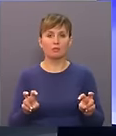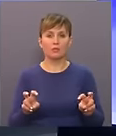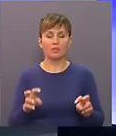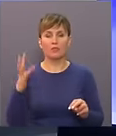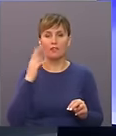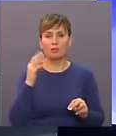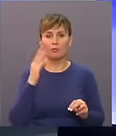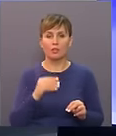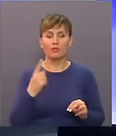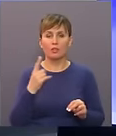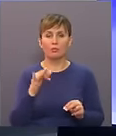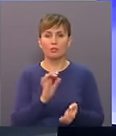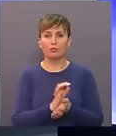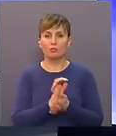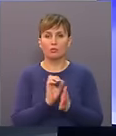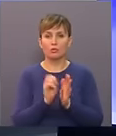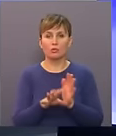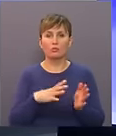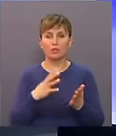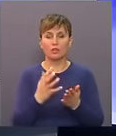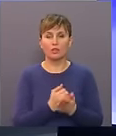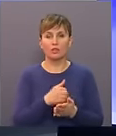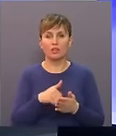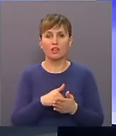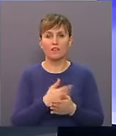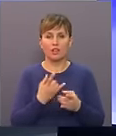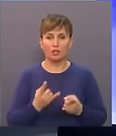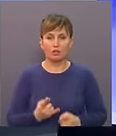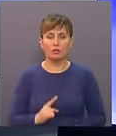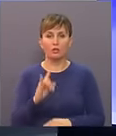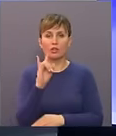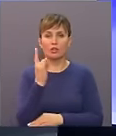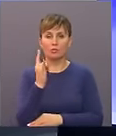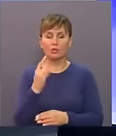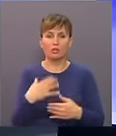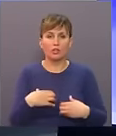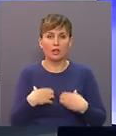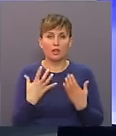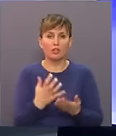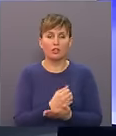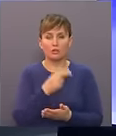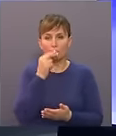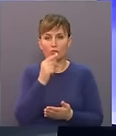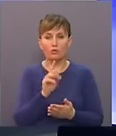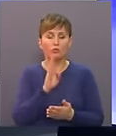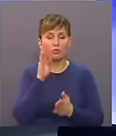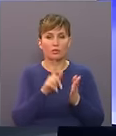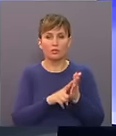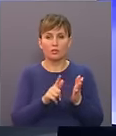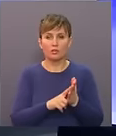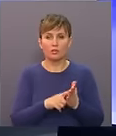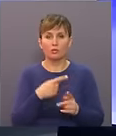В Алматы в одном из мусорных баков был найден новорожденный малыш. Страшную находку обнаружил мужчина в 7 часов утра в